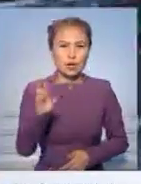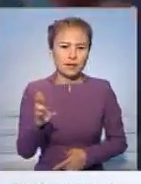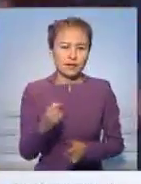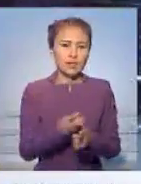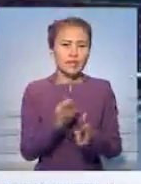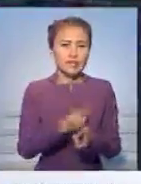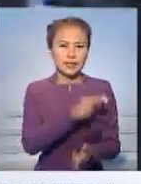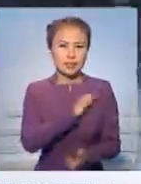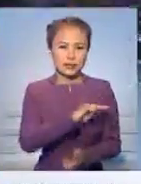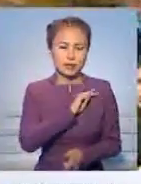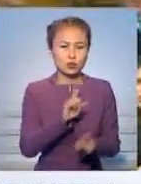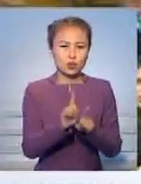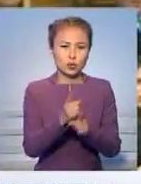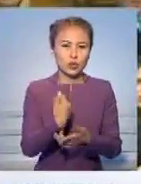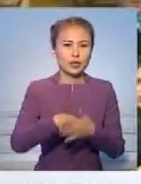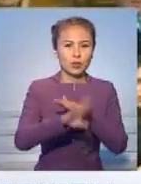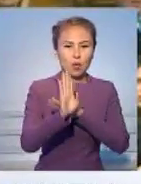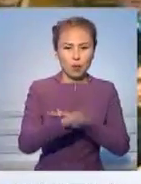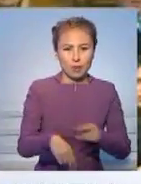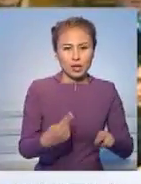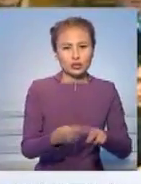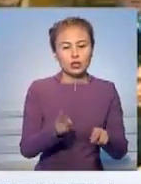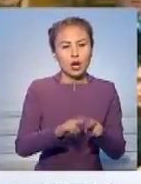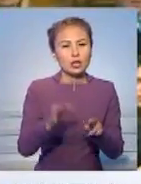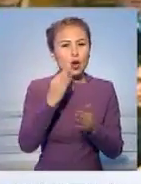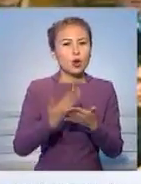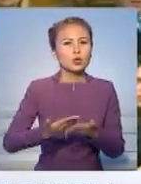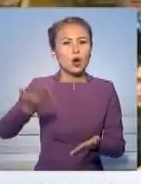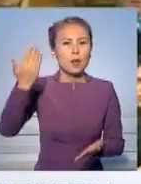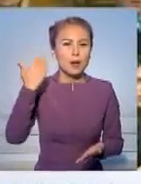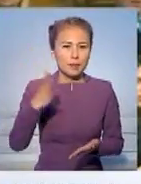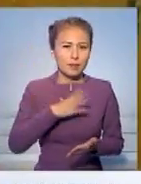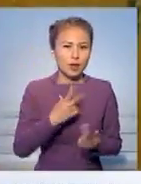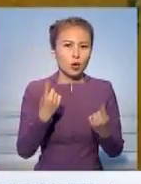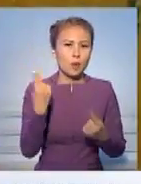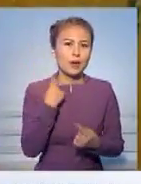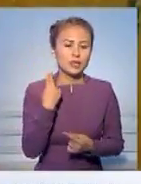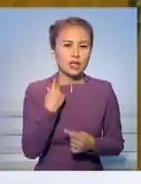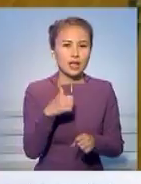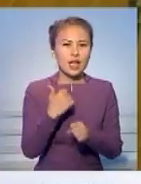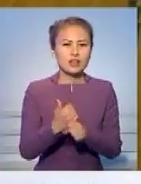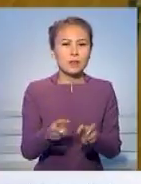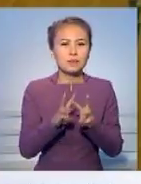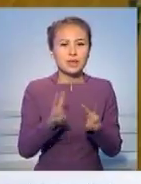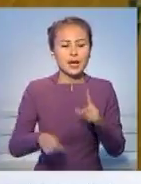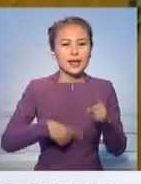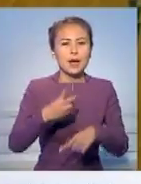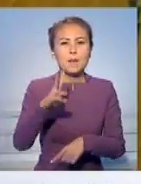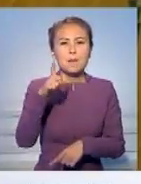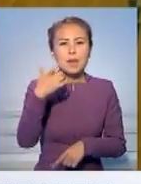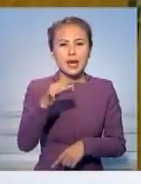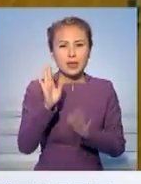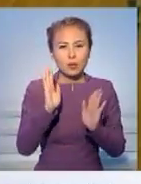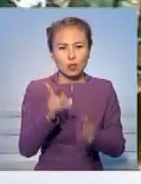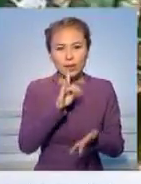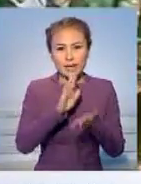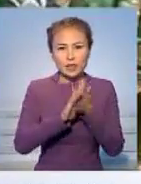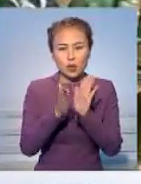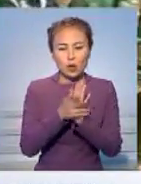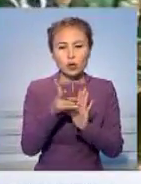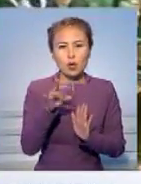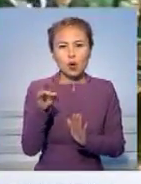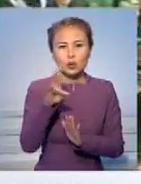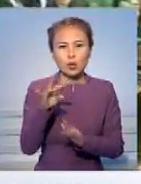Суэла Бравермен де қызметінен кетті. Айта кетейік, бұған дейін британиялық премьер-министр Тереза Мэй келесі аптада өтетін Брюссельмен